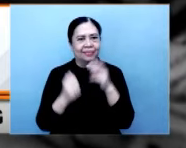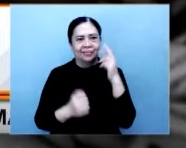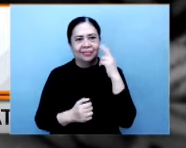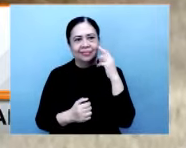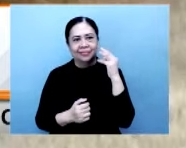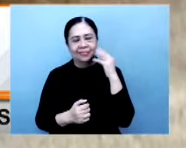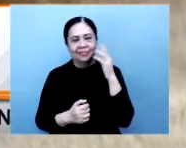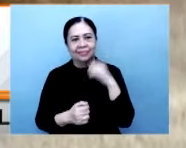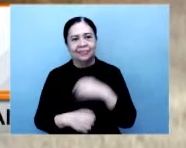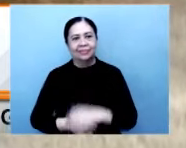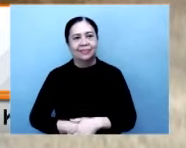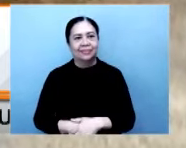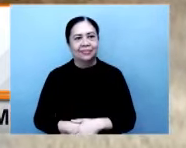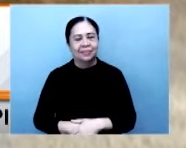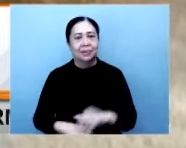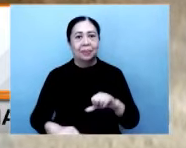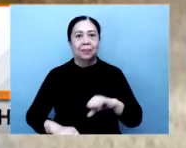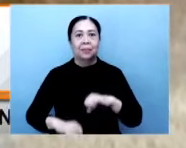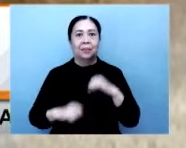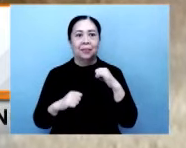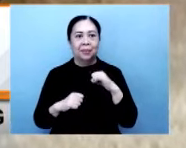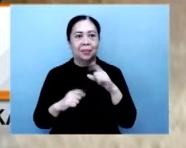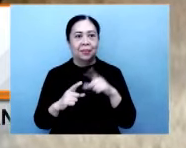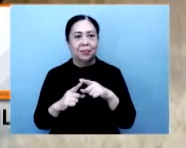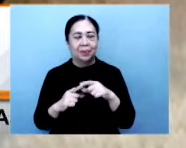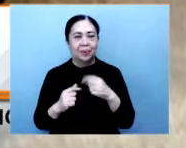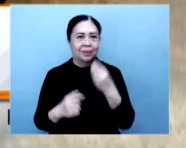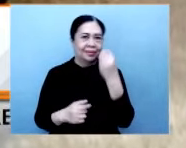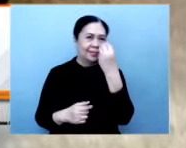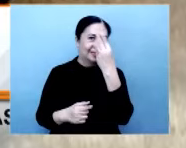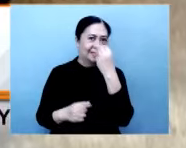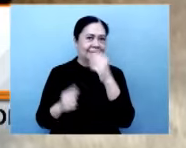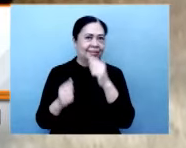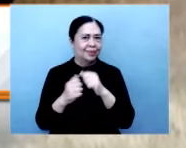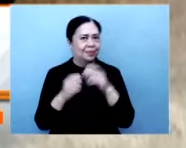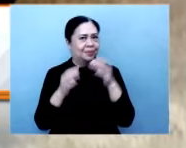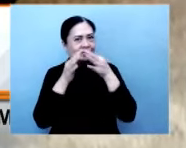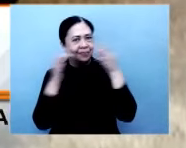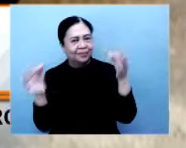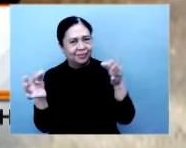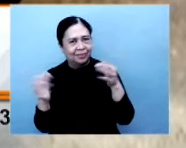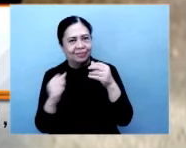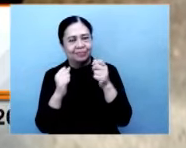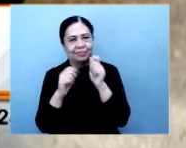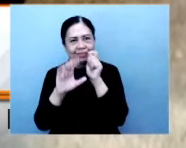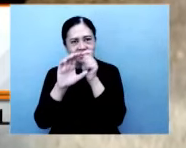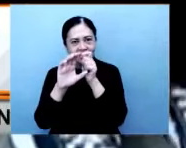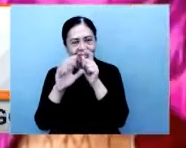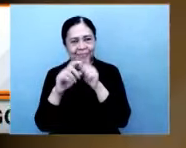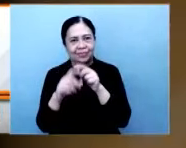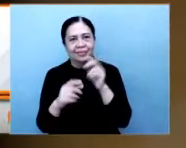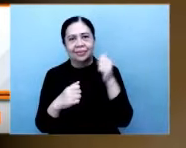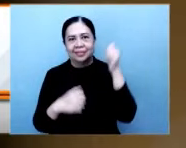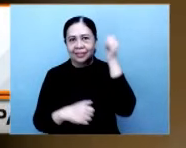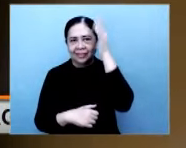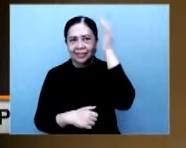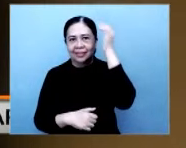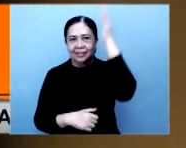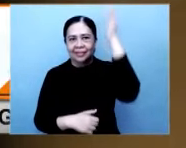braso. Proud ang Dabarcad's na nakiselfie pa sa legendary Mamba Batok ng Kalinga.